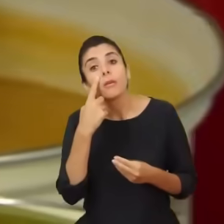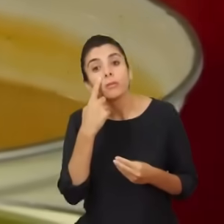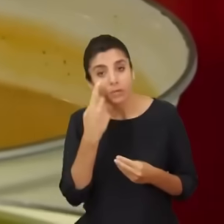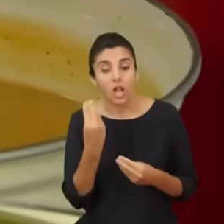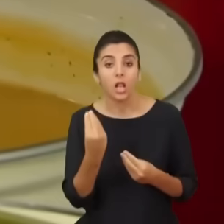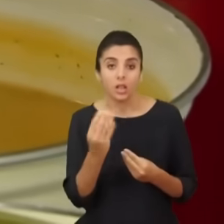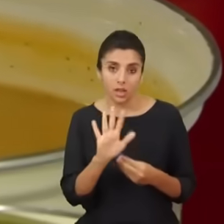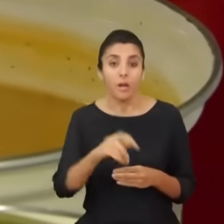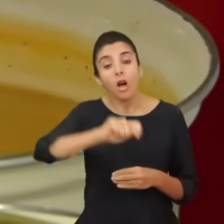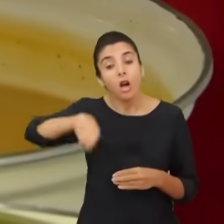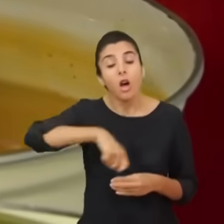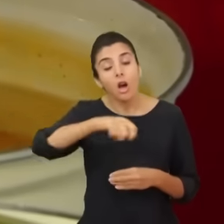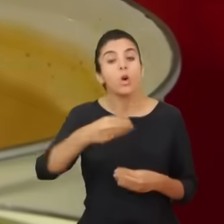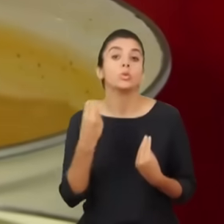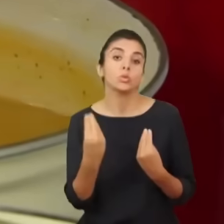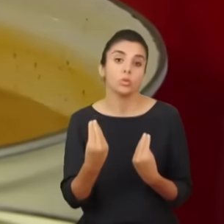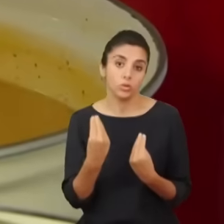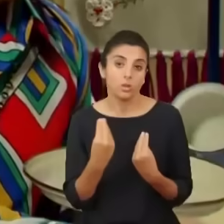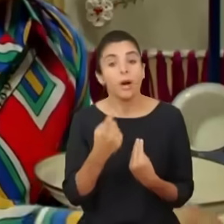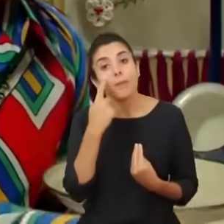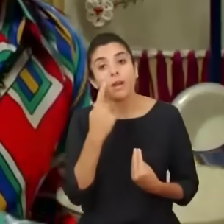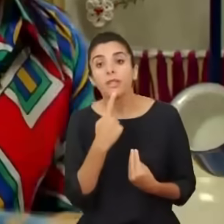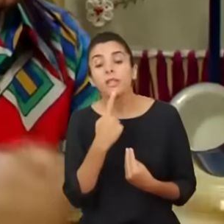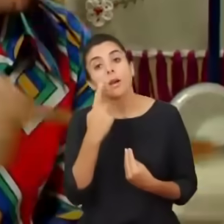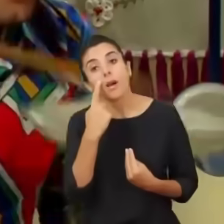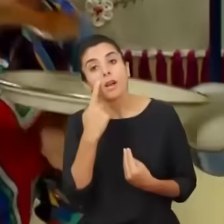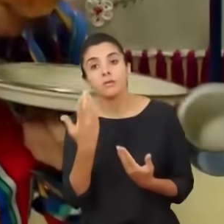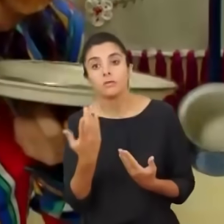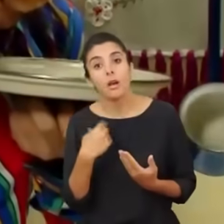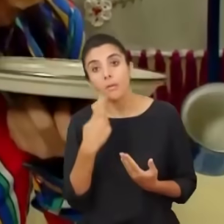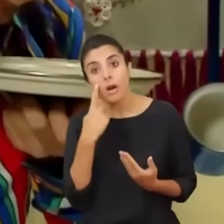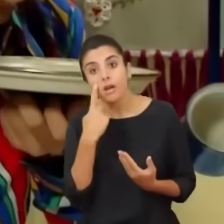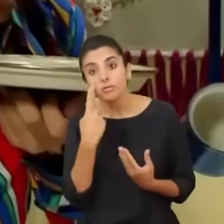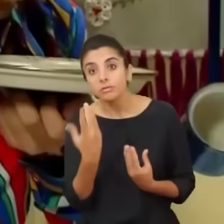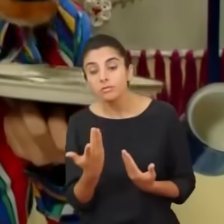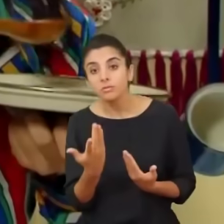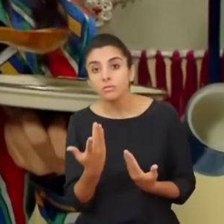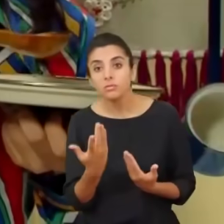at. Karıştır güzel. Bak bakayım. Bakayım.